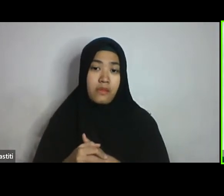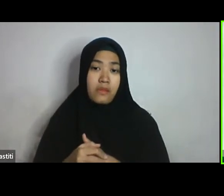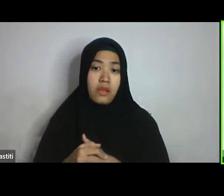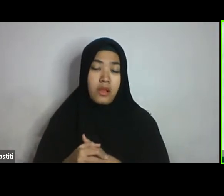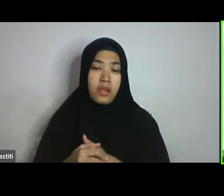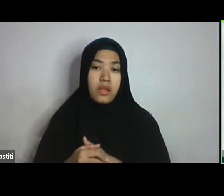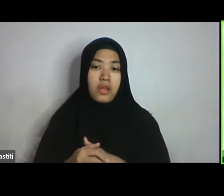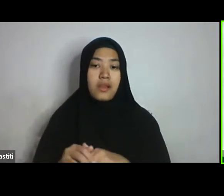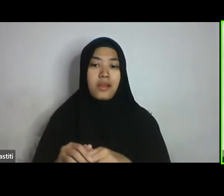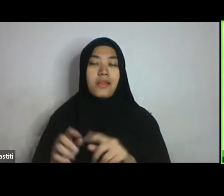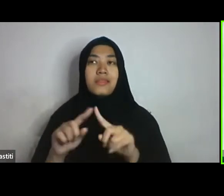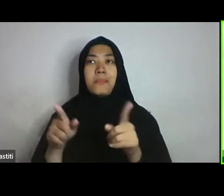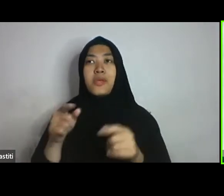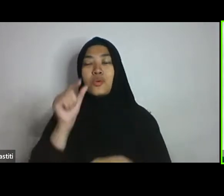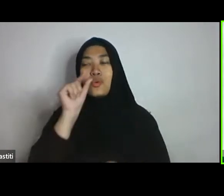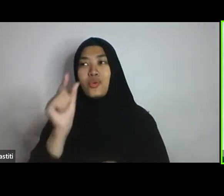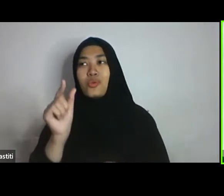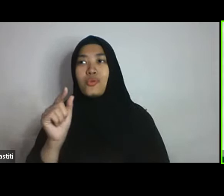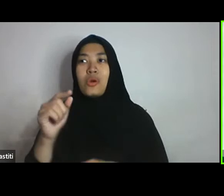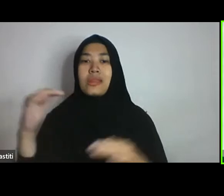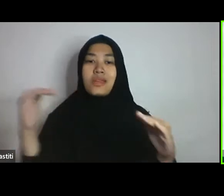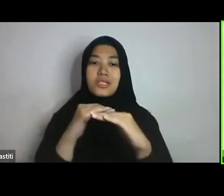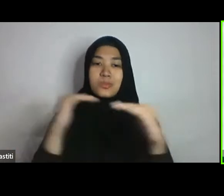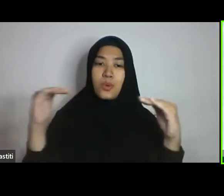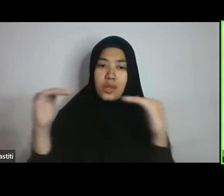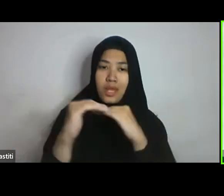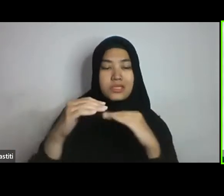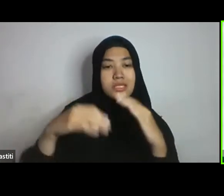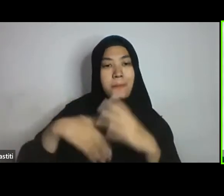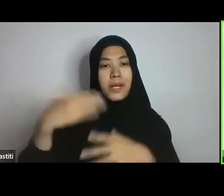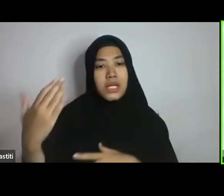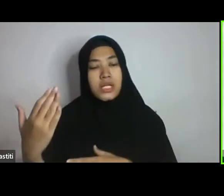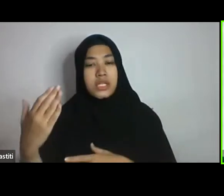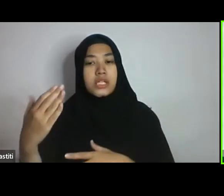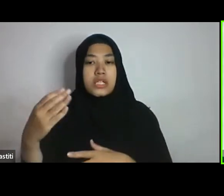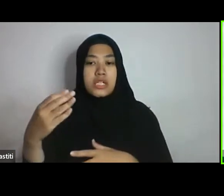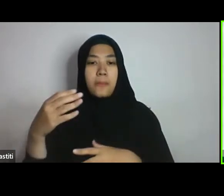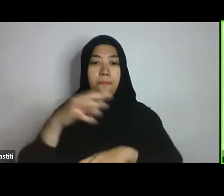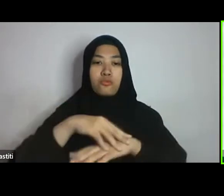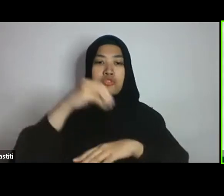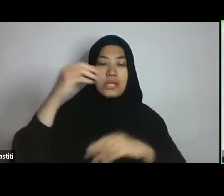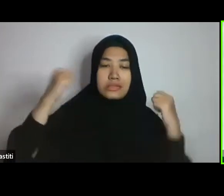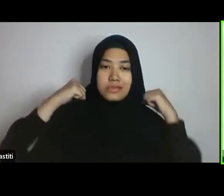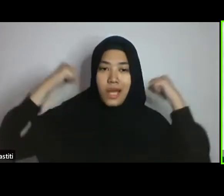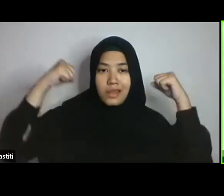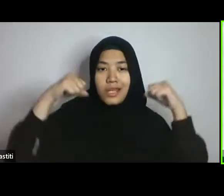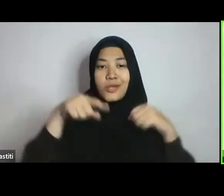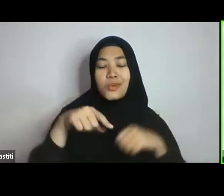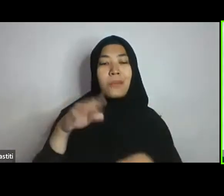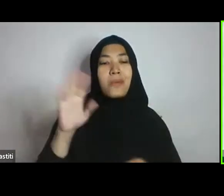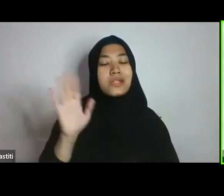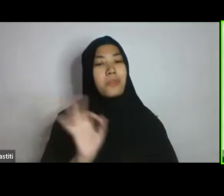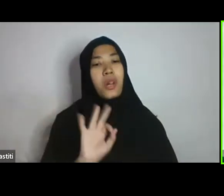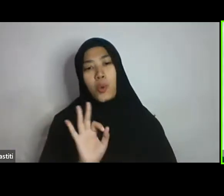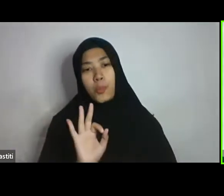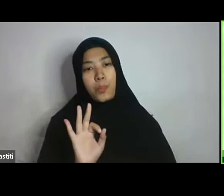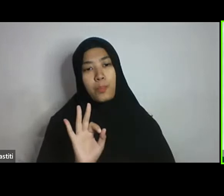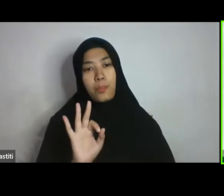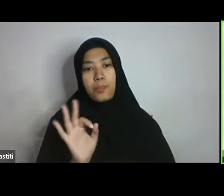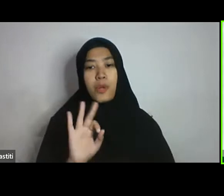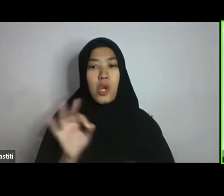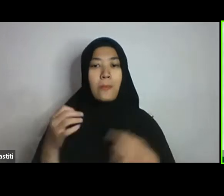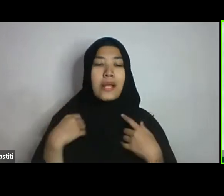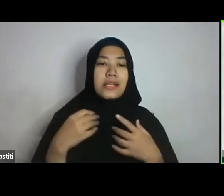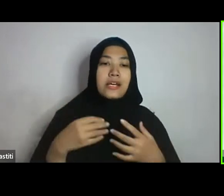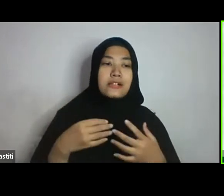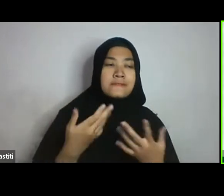dijamin. Nah, ini juga masih menjadi kendala untuk keluarga-keluarga yang memang masih